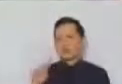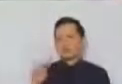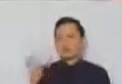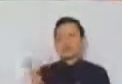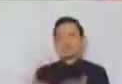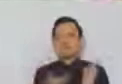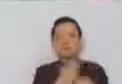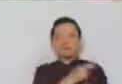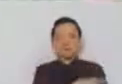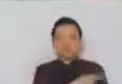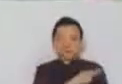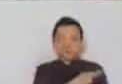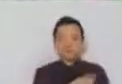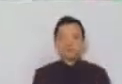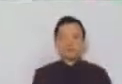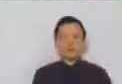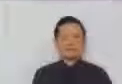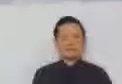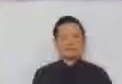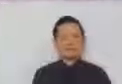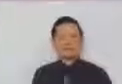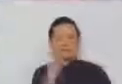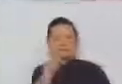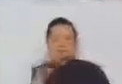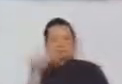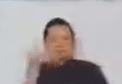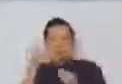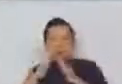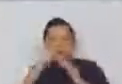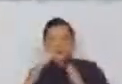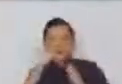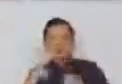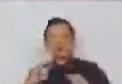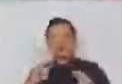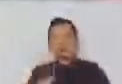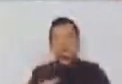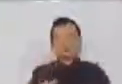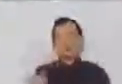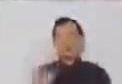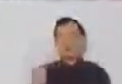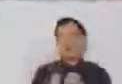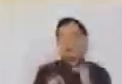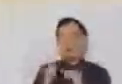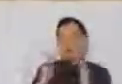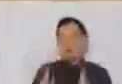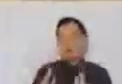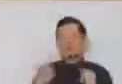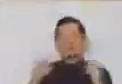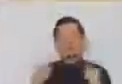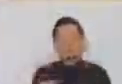maiahon ng mga rescuers ang 11 batang babae na namatay sa pagguho.